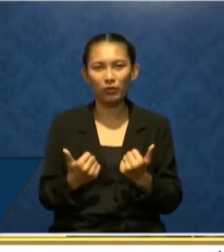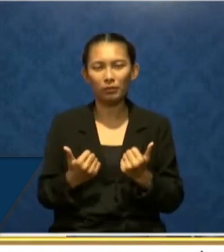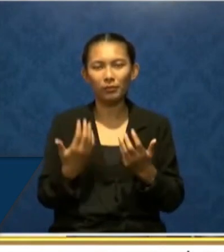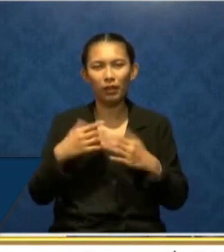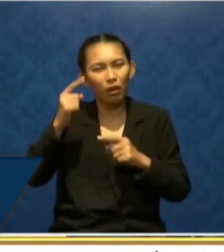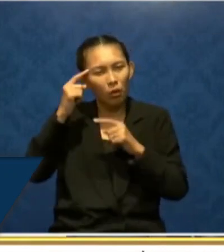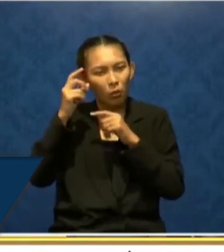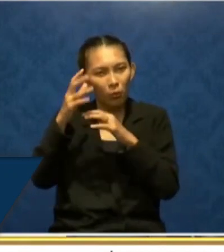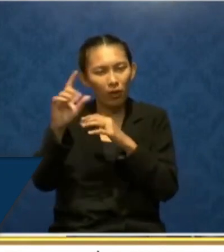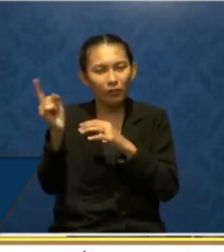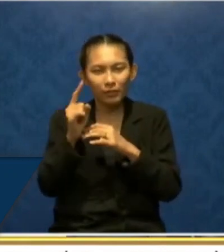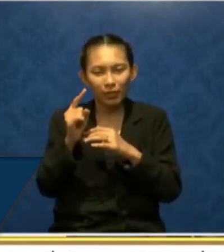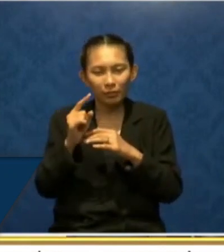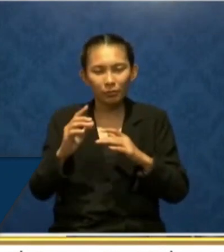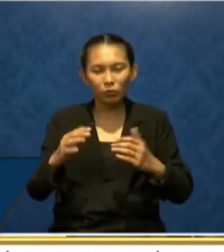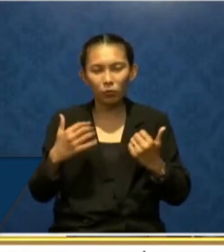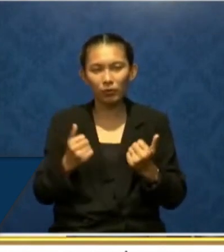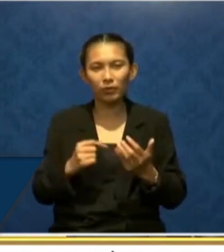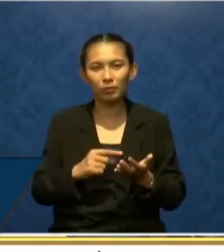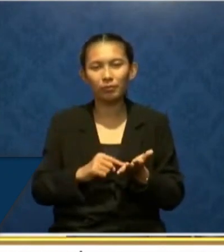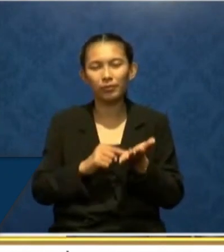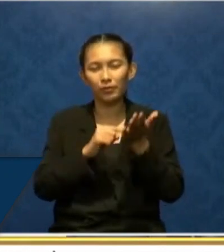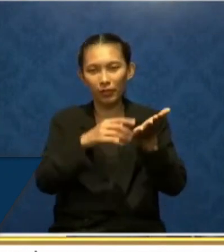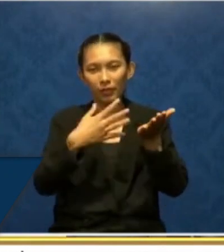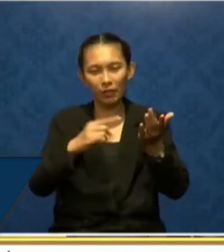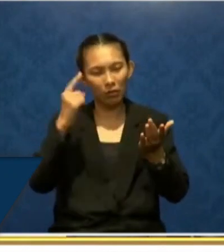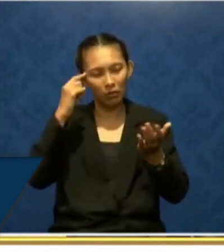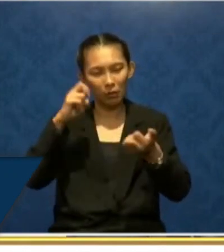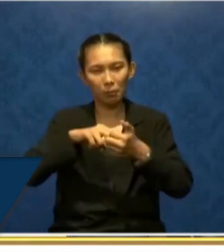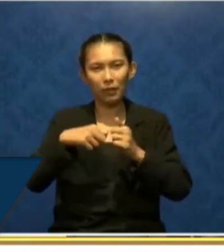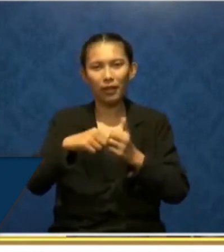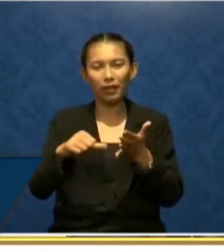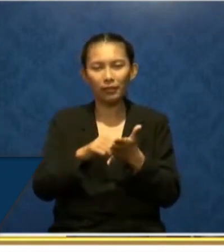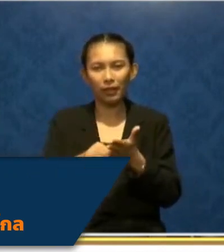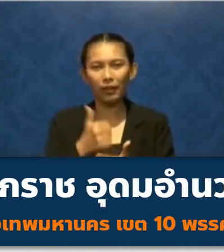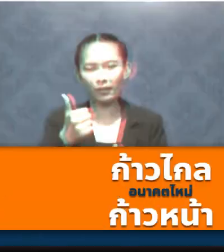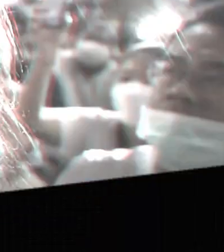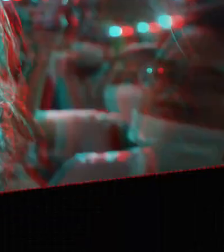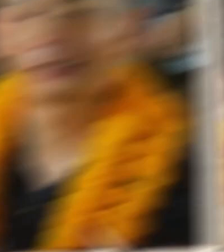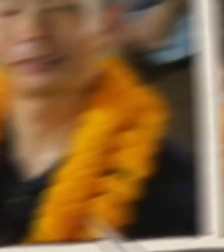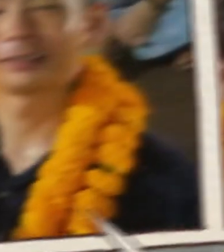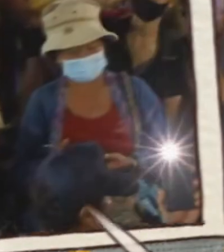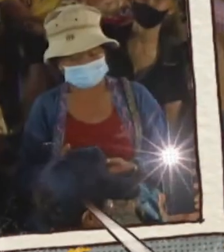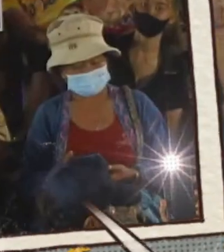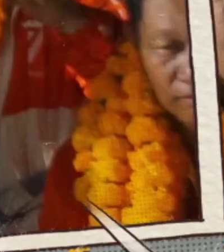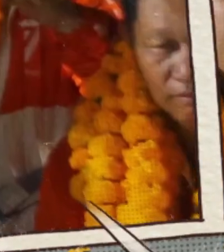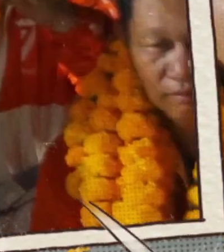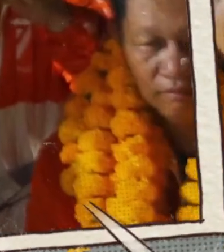ข้อเสนอต่างๆจะนำไปสู่การแก้ไขปัญหาได้อย่างแท้จริงในอนาคตขอบคุณท่านประธานครับ